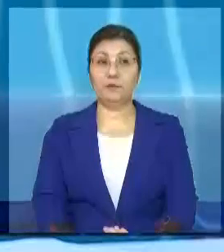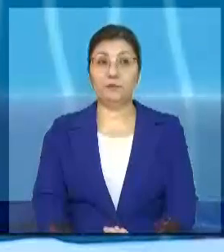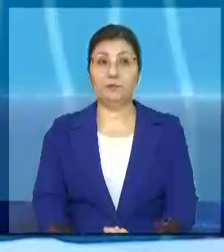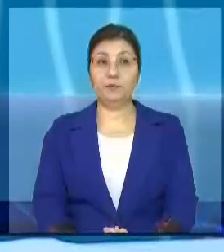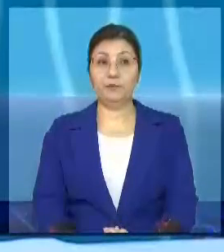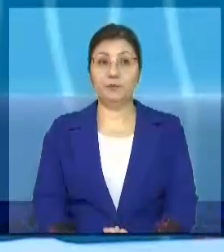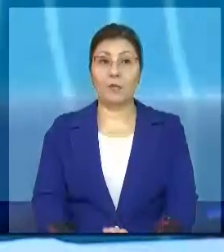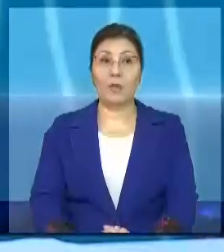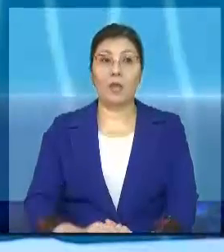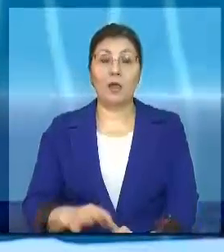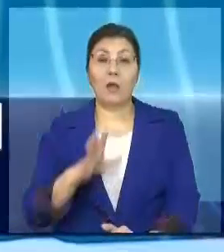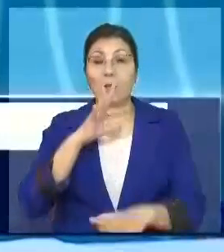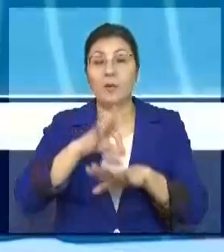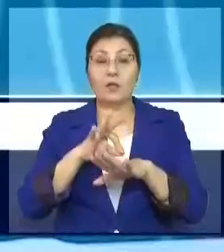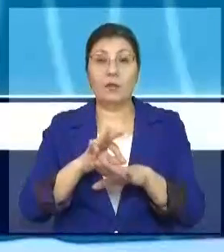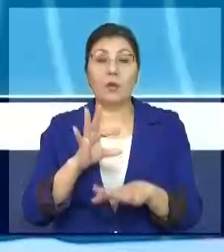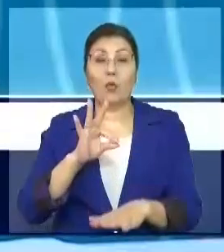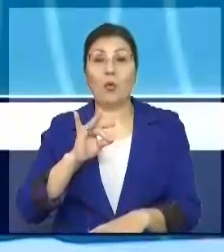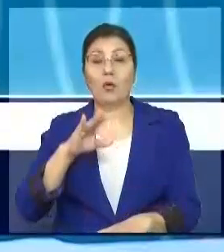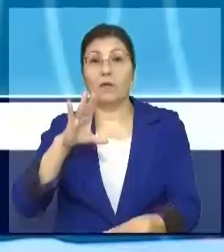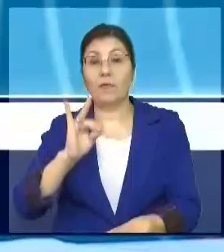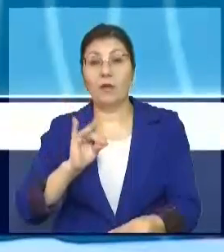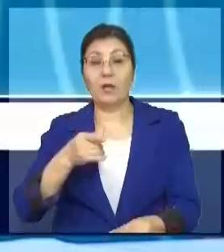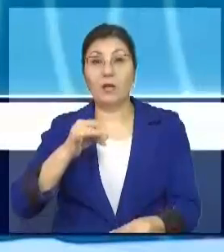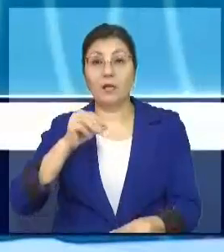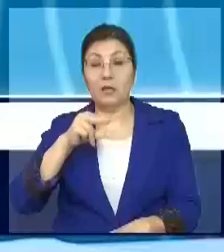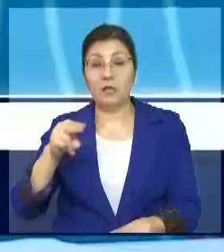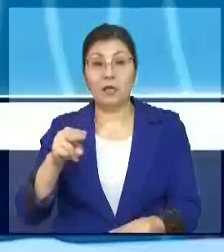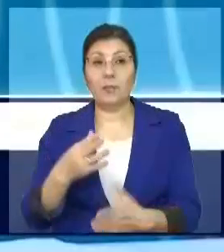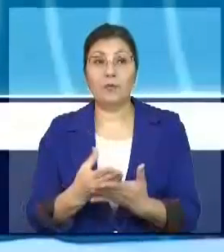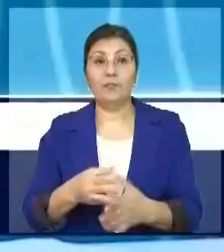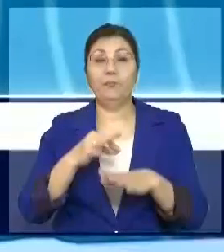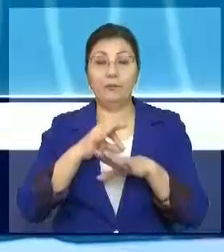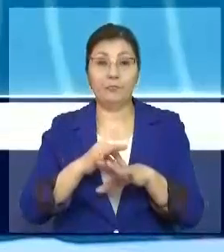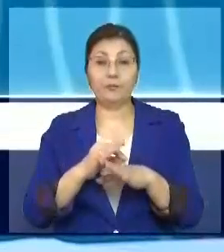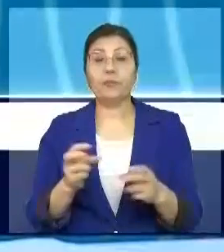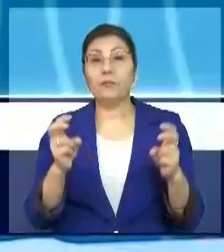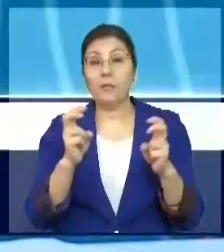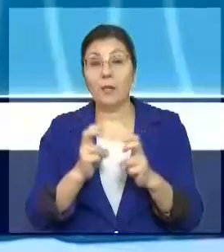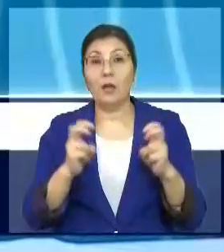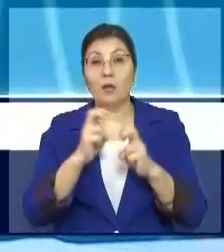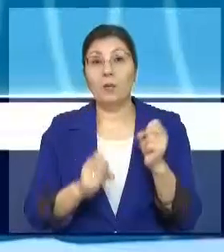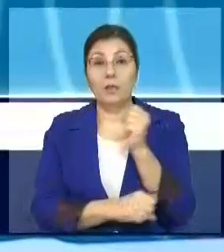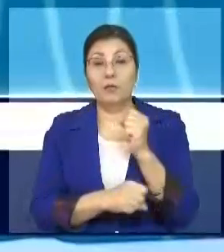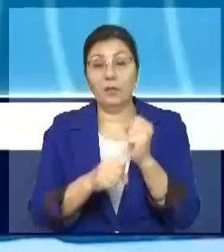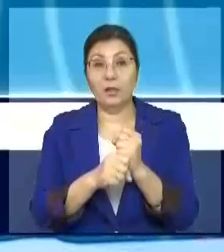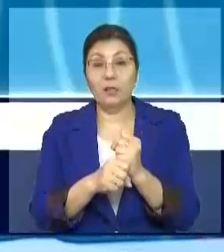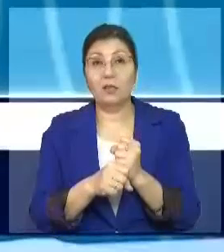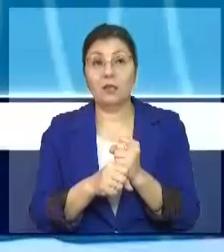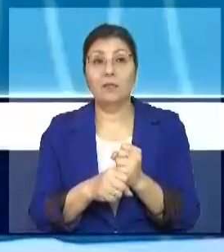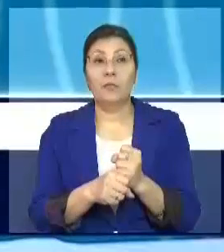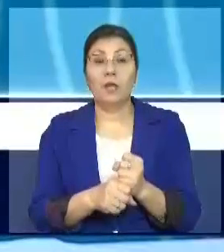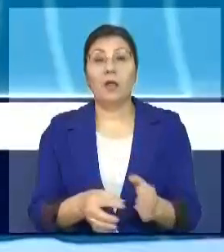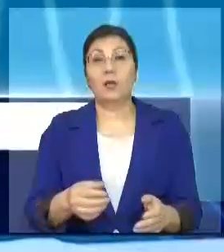Период подъема заболеваемости гриппом ОРВИ и COVID-19, проведение мониторного контроля температуры тела работников перед допуском на их рабочие места